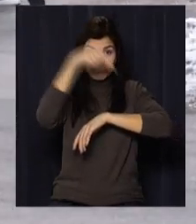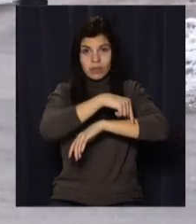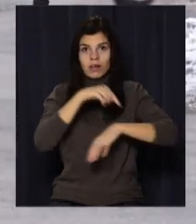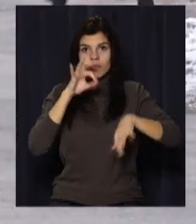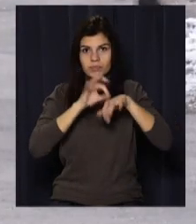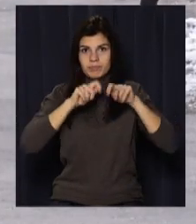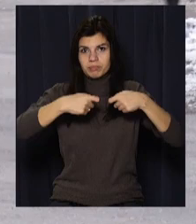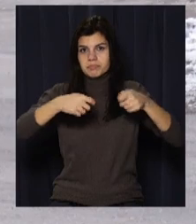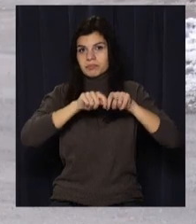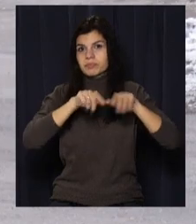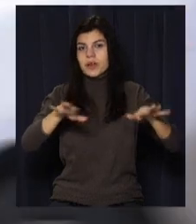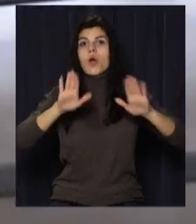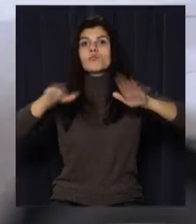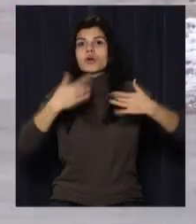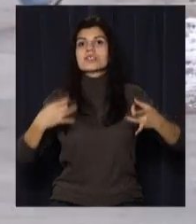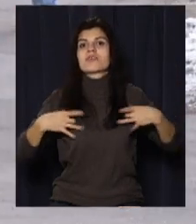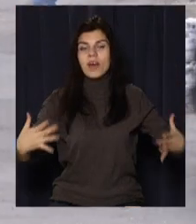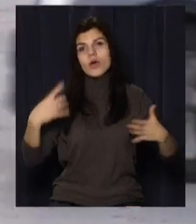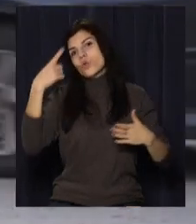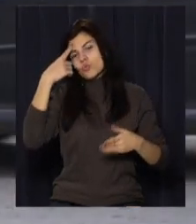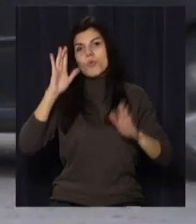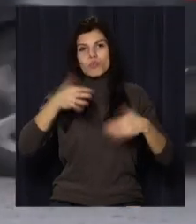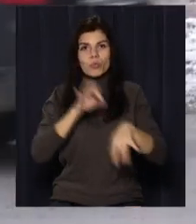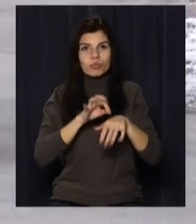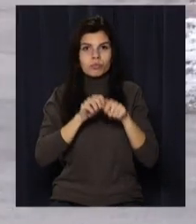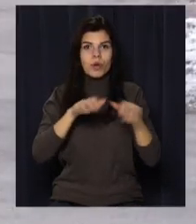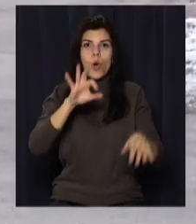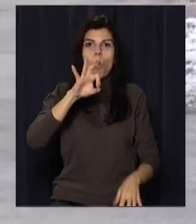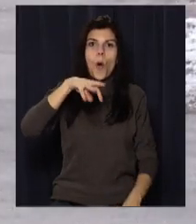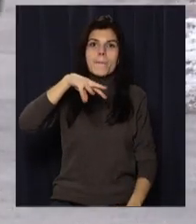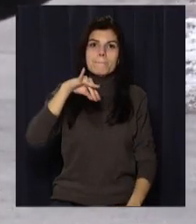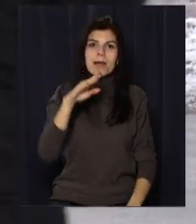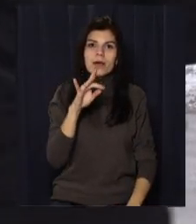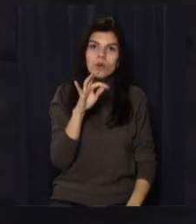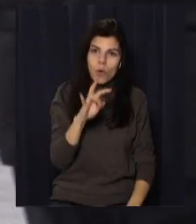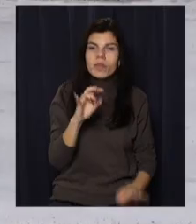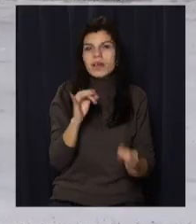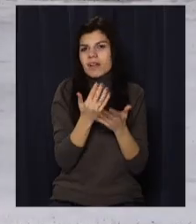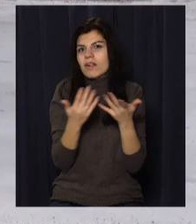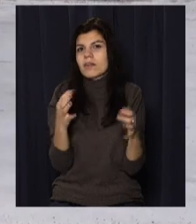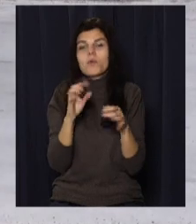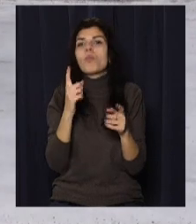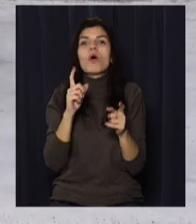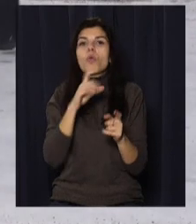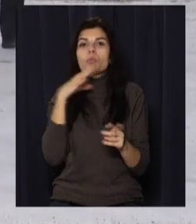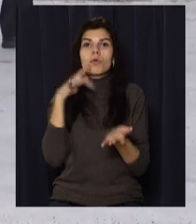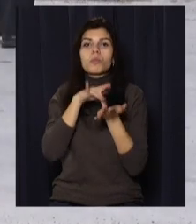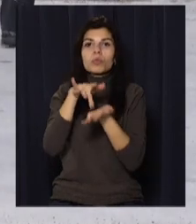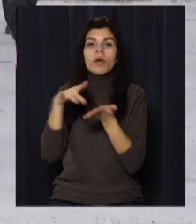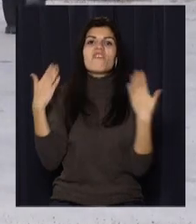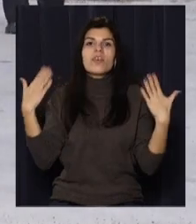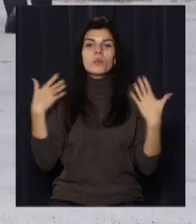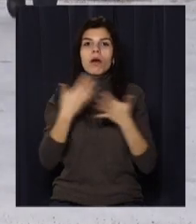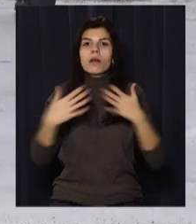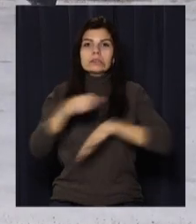зростання захворюваності як на омікрон, так і на інші варіанти через подорожі українців на відпочинок в інші країни. Про нову